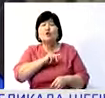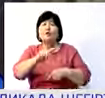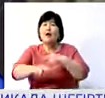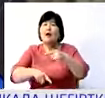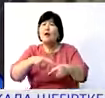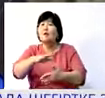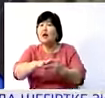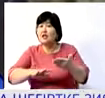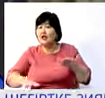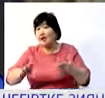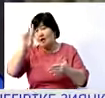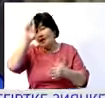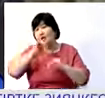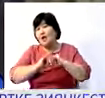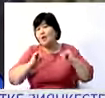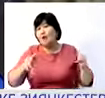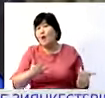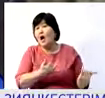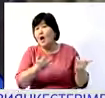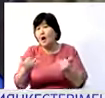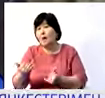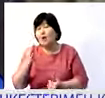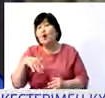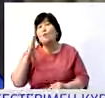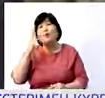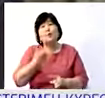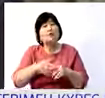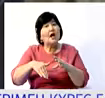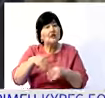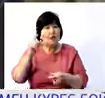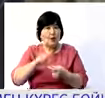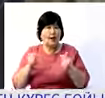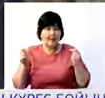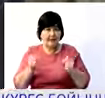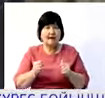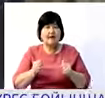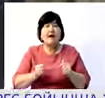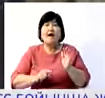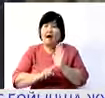қарай жалғастырып, елде дамуды қамтамасыз ету үшін болашаққа біз осы сайлау арқылы нақты қадамдар жасаймыз деп ойлаймыз.